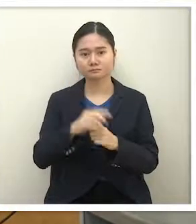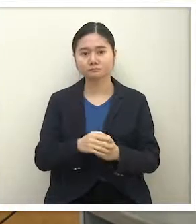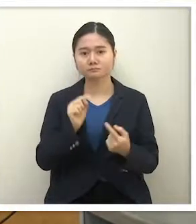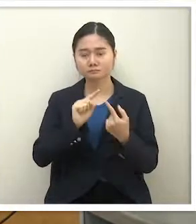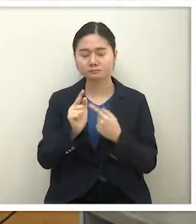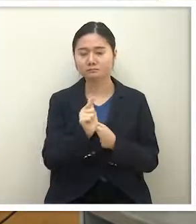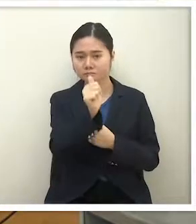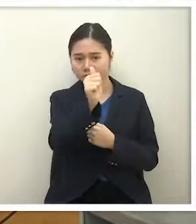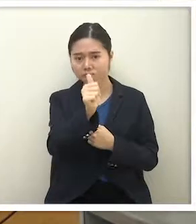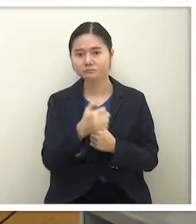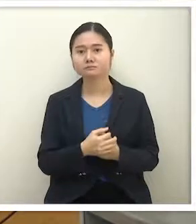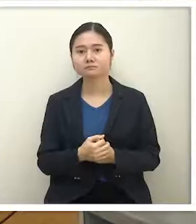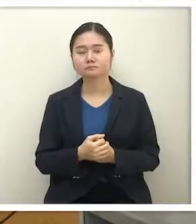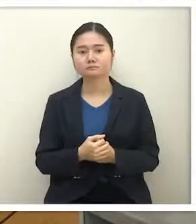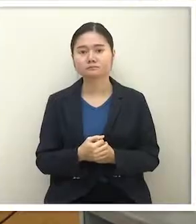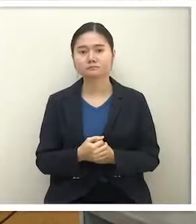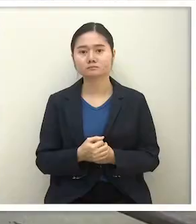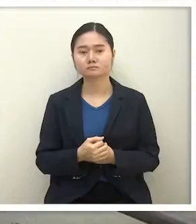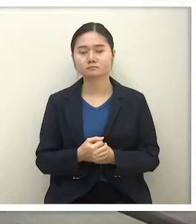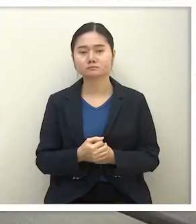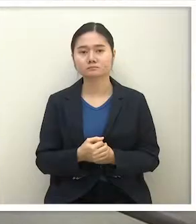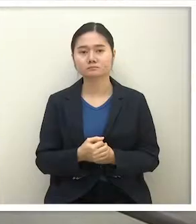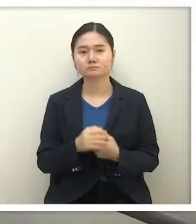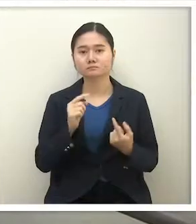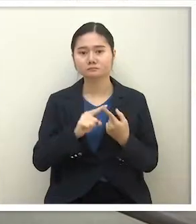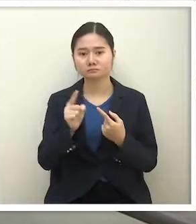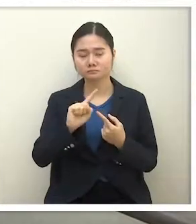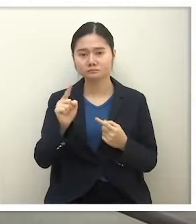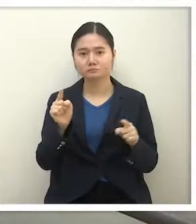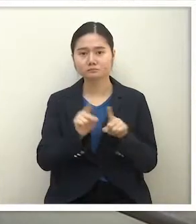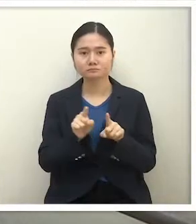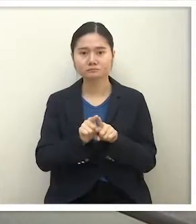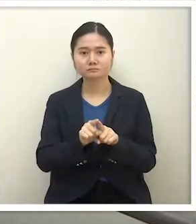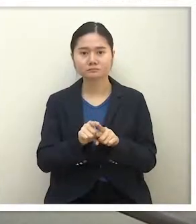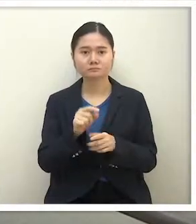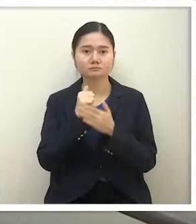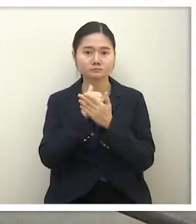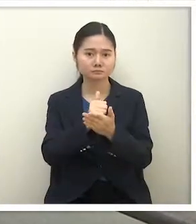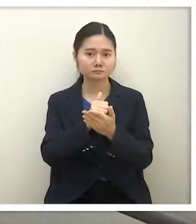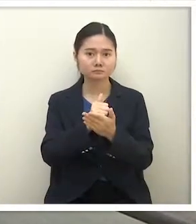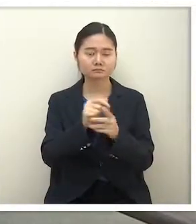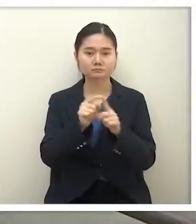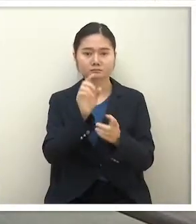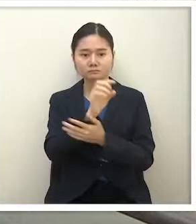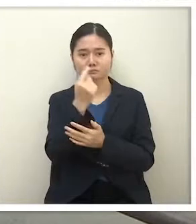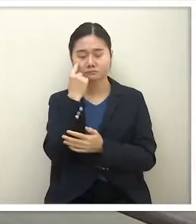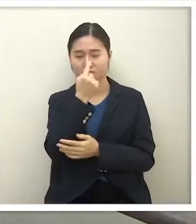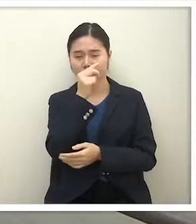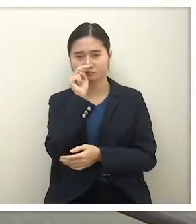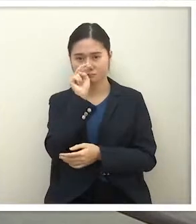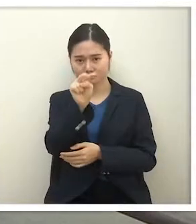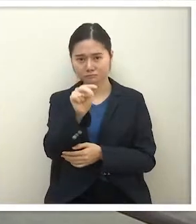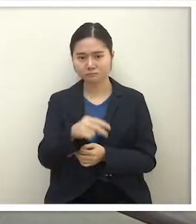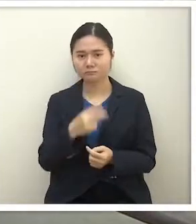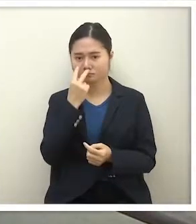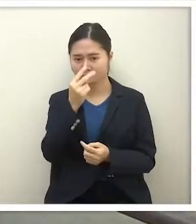ตรงไหนให้เป็นจุดเด่นตรงไหนให้เป็นจุดที่แบบว่าช่วยบังคับสายตาให้